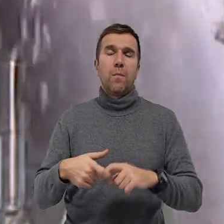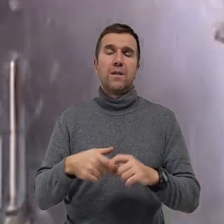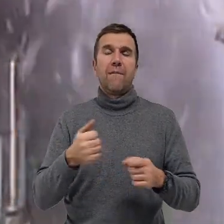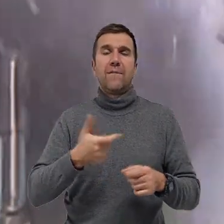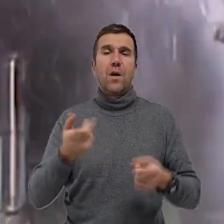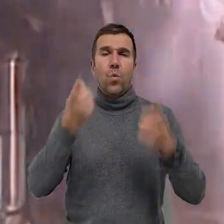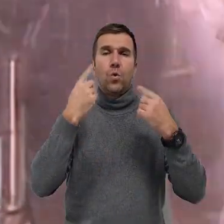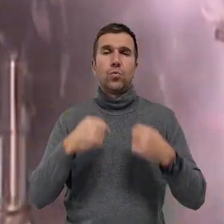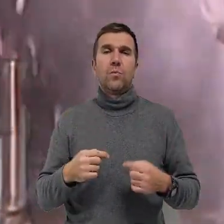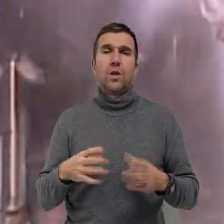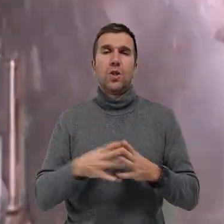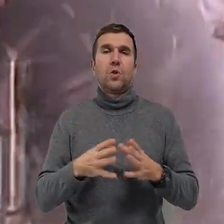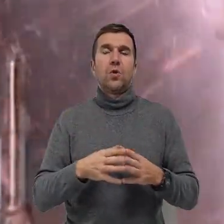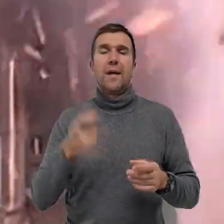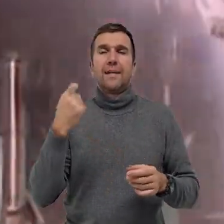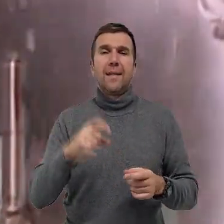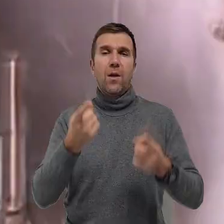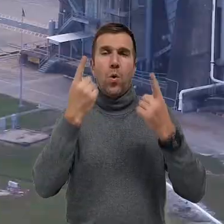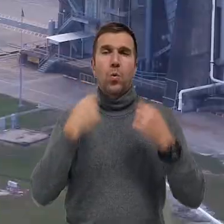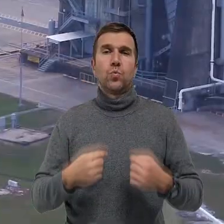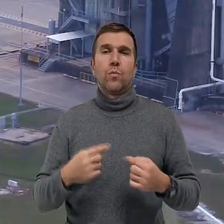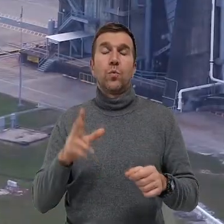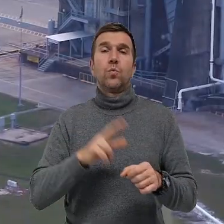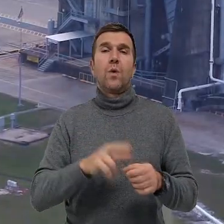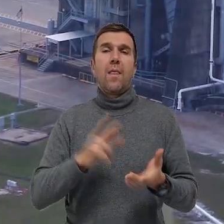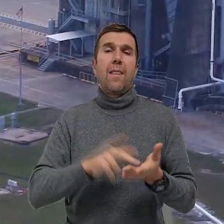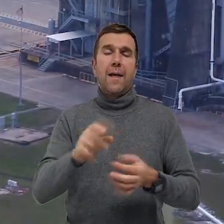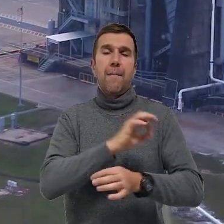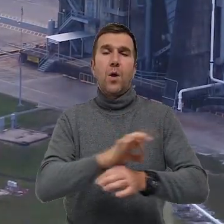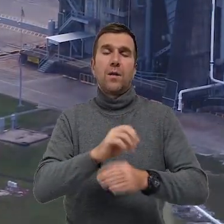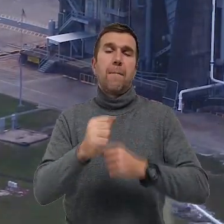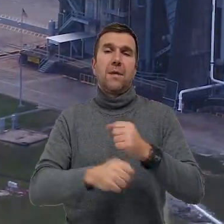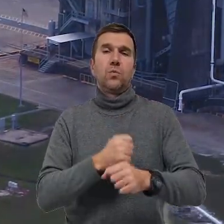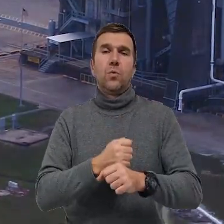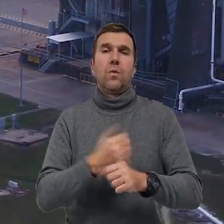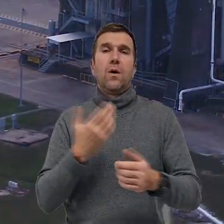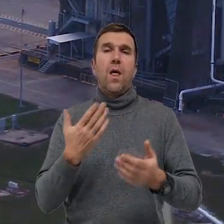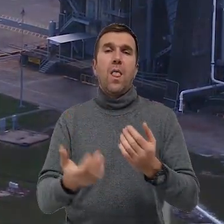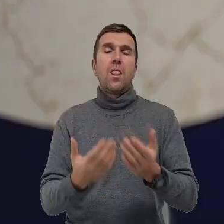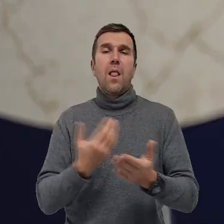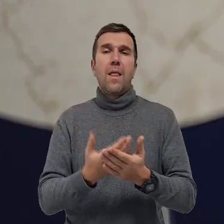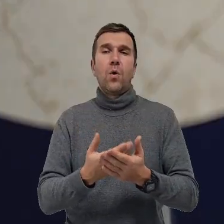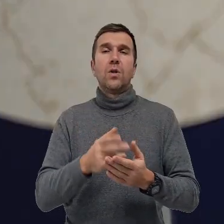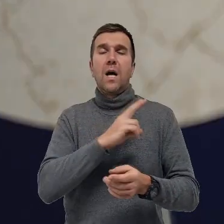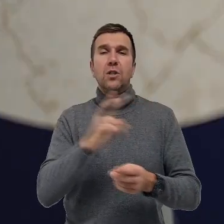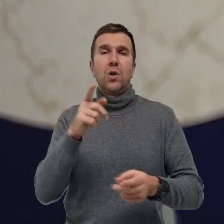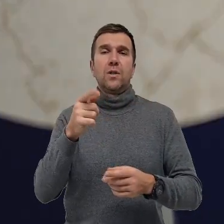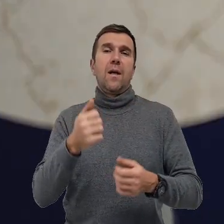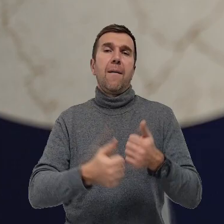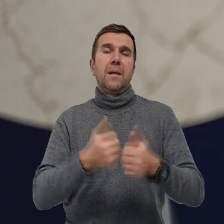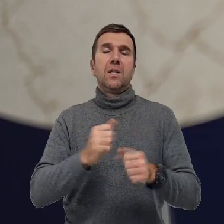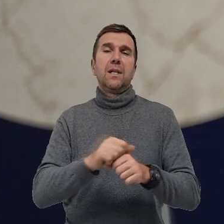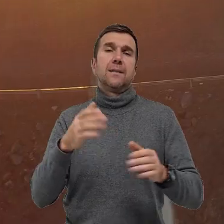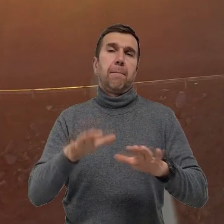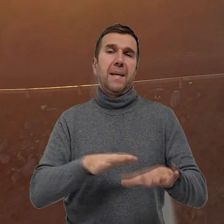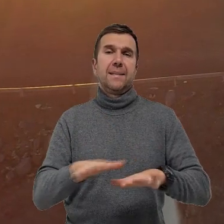współpracy wielu, wielu osób, dziesiątek, czasami setek osób, które nad takim projektem pracują i dlatego dla każdego w tej branży